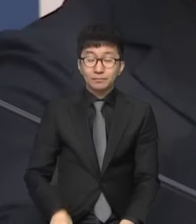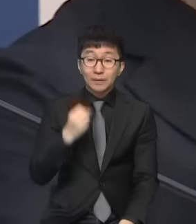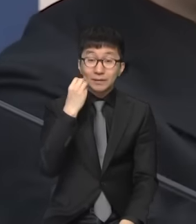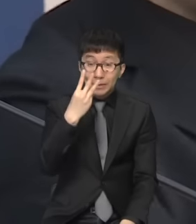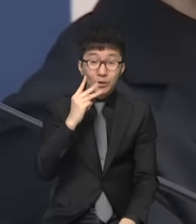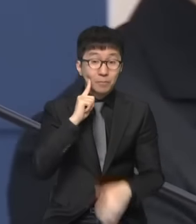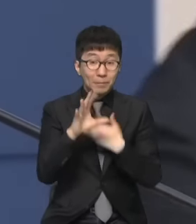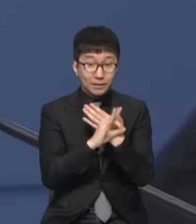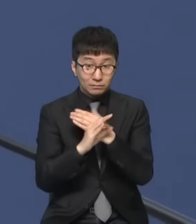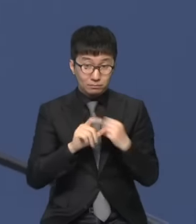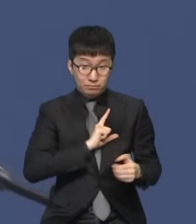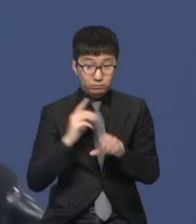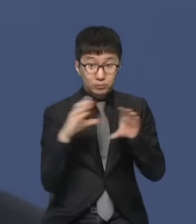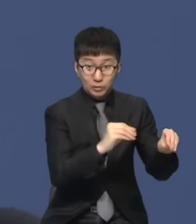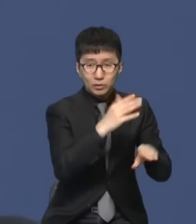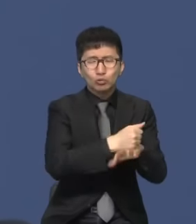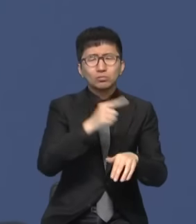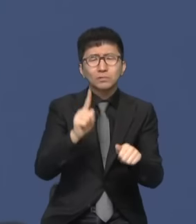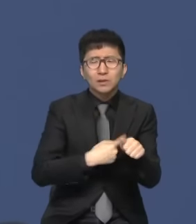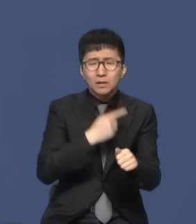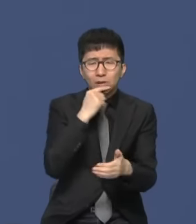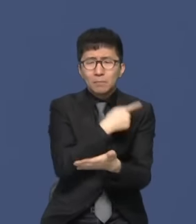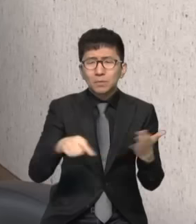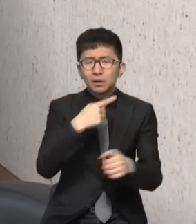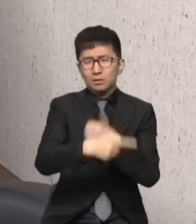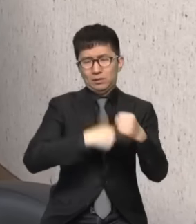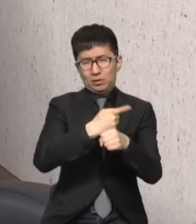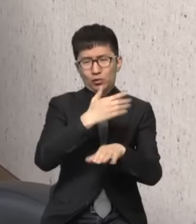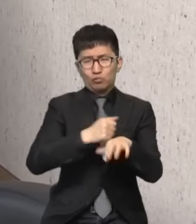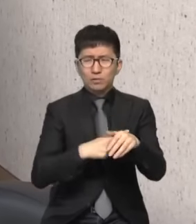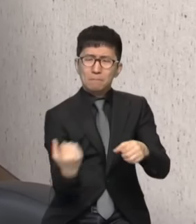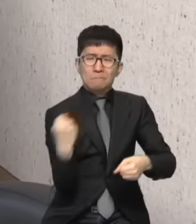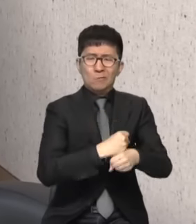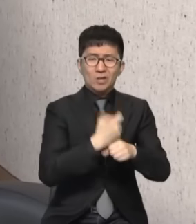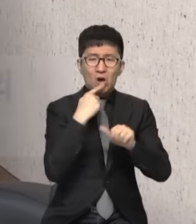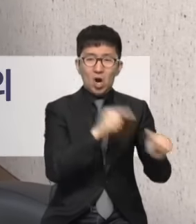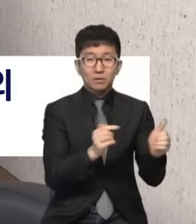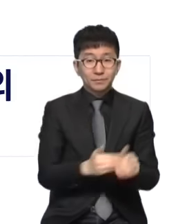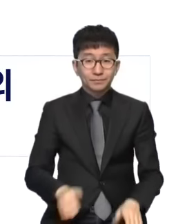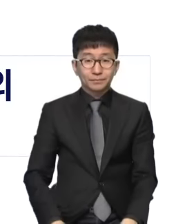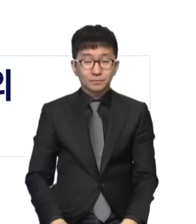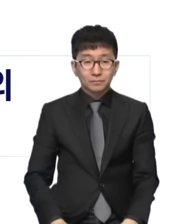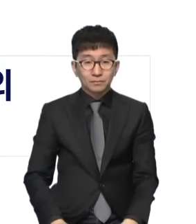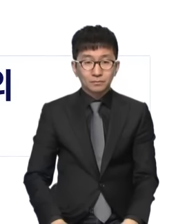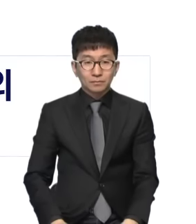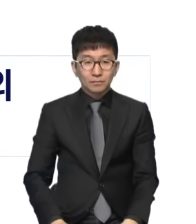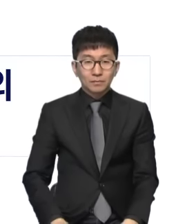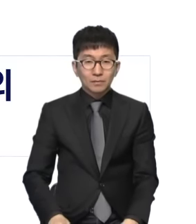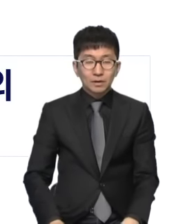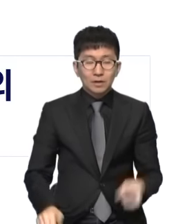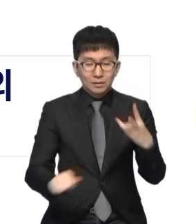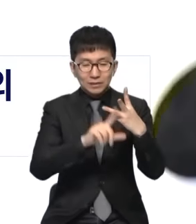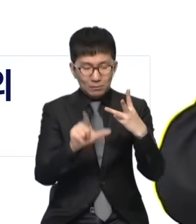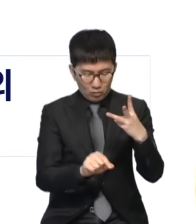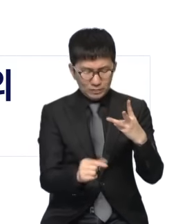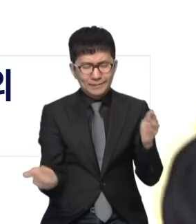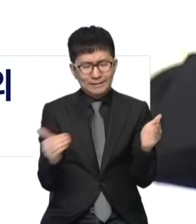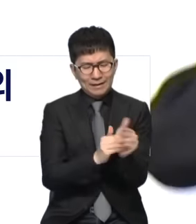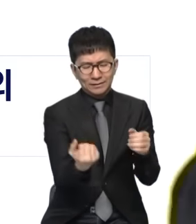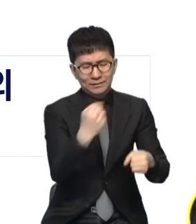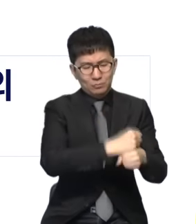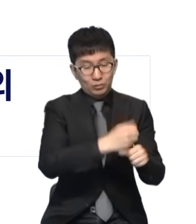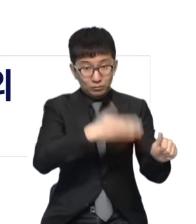되면 1년을 손해보게 될 테니 즉시 복귀하라고 촉구했습니다. 3월 안으로 돌아오셔야 합니다. 그